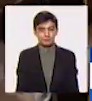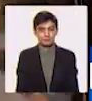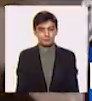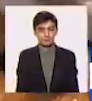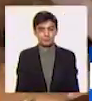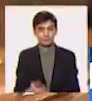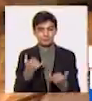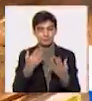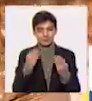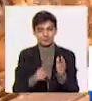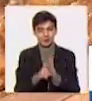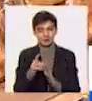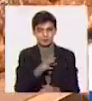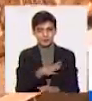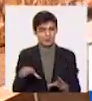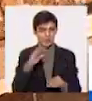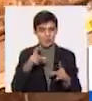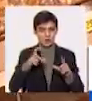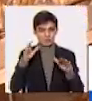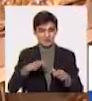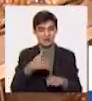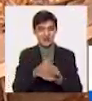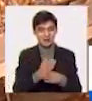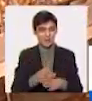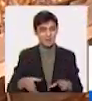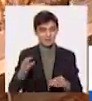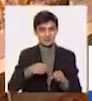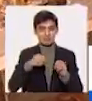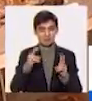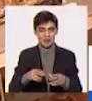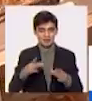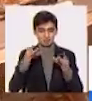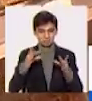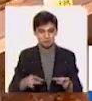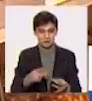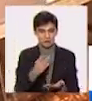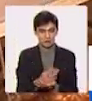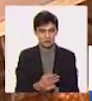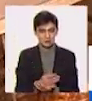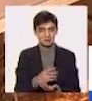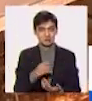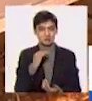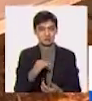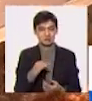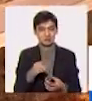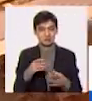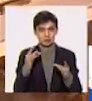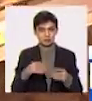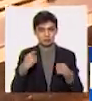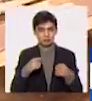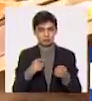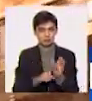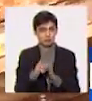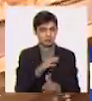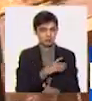Бүгіннен бастап барлық дүкендердегі нандардың барлығы арнайы мынадай орауыстармен, қабымен сатылымға енді.